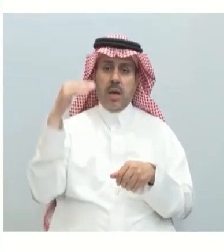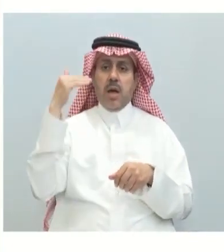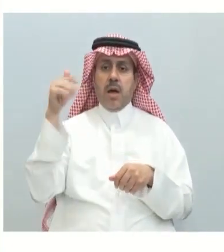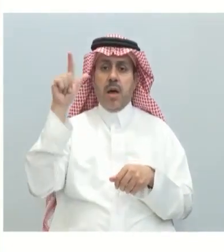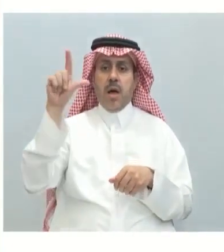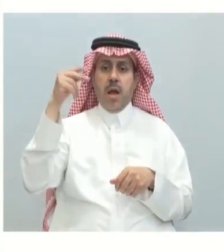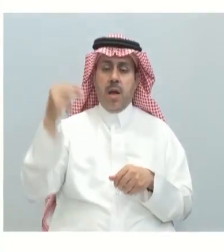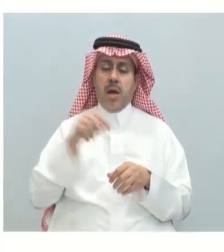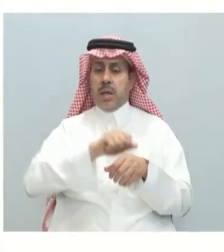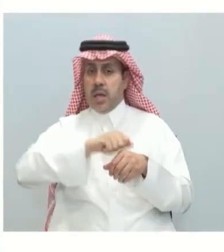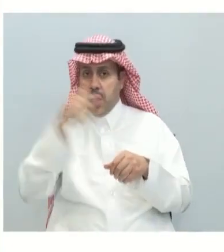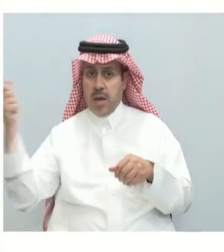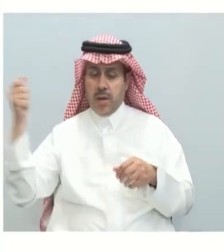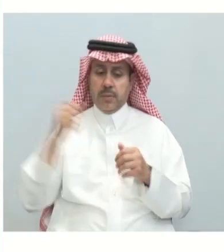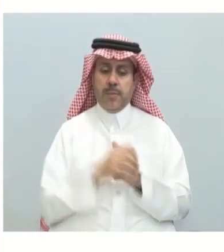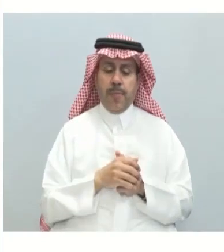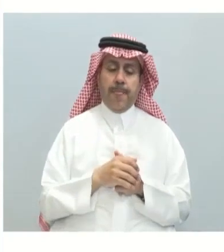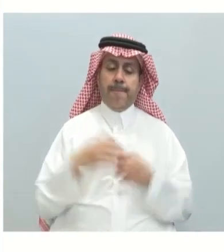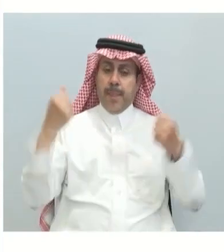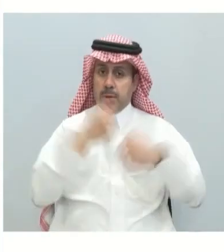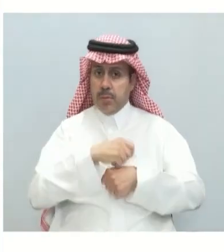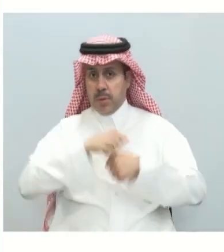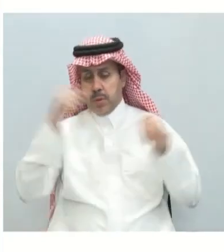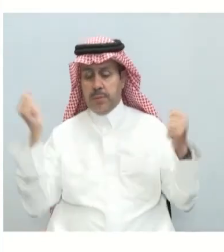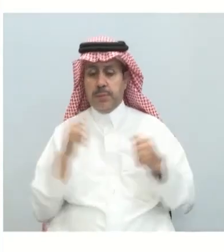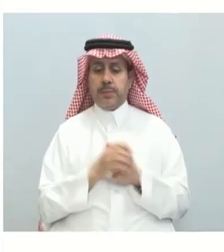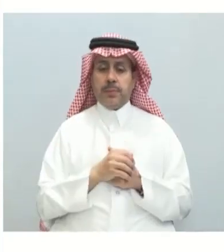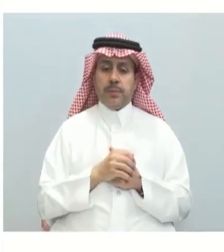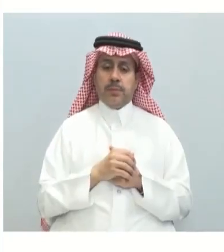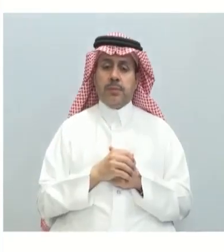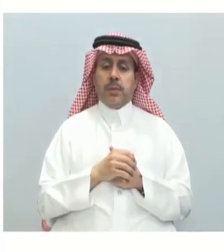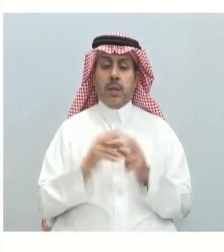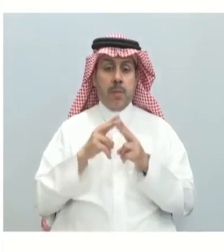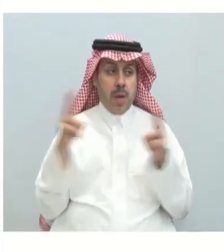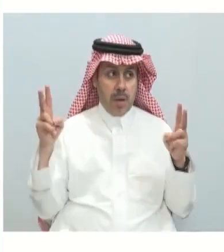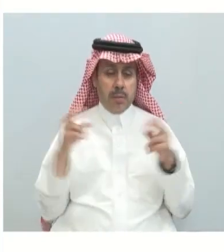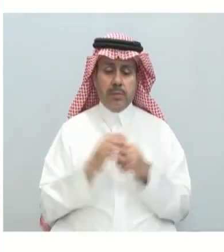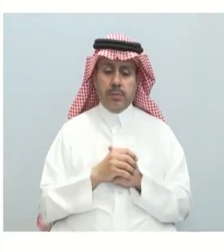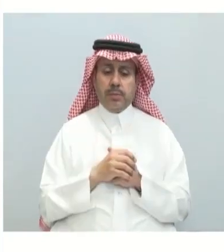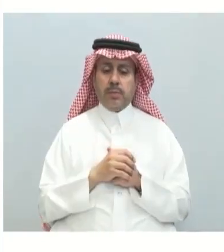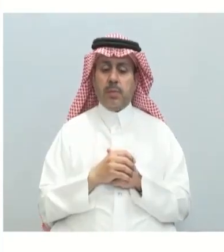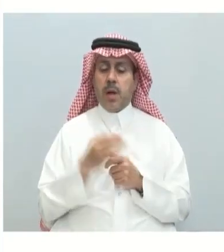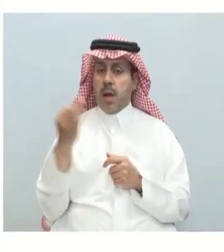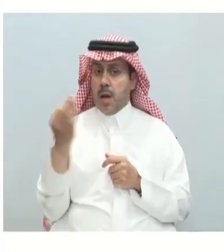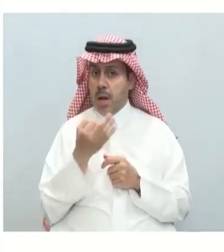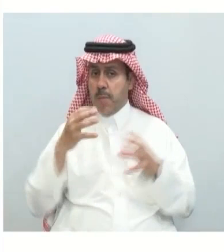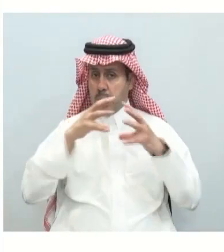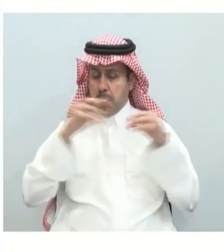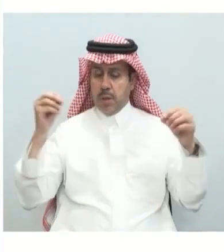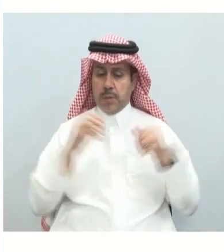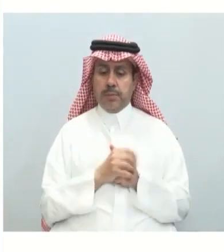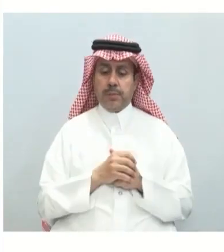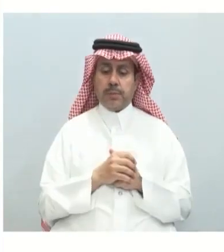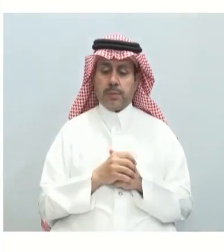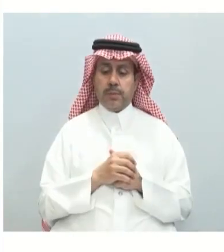يخلعوا عنهما لباسهما بهذا ايها الطلاب تبين بحمد الله تعالى معاني هذه الكلمات